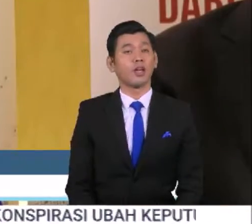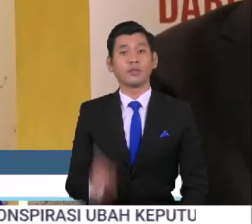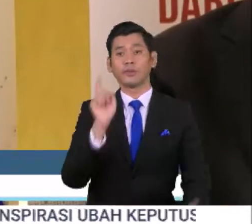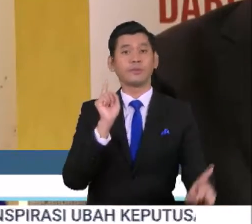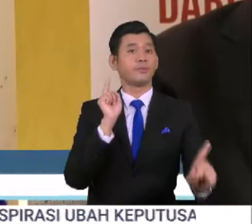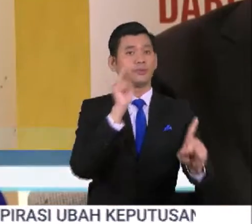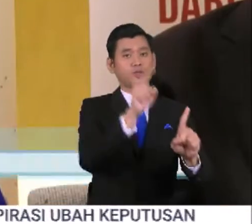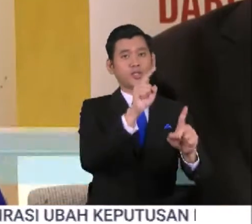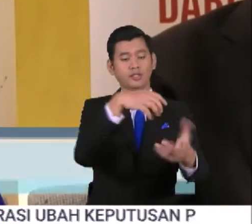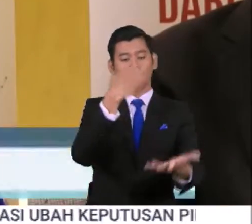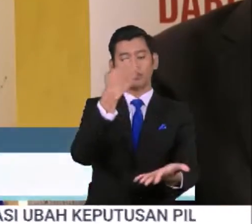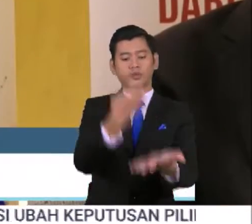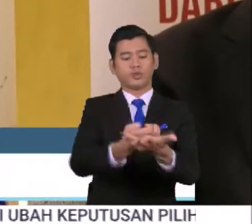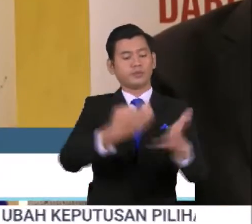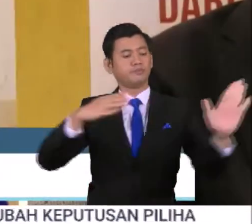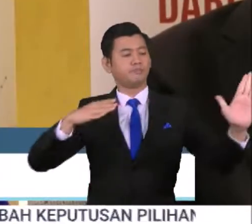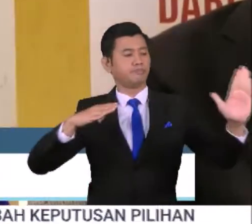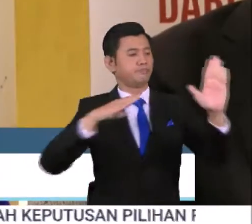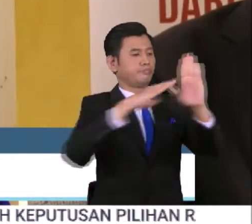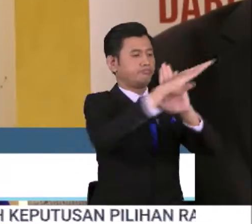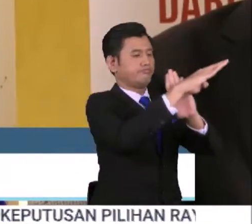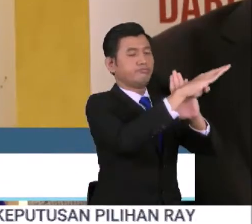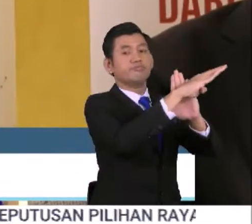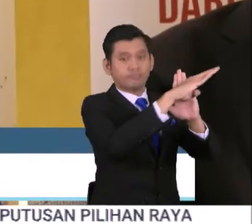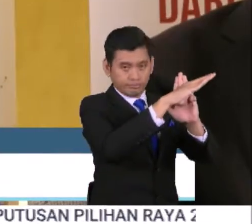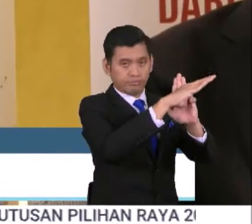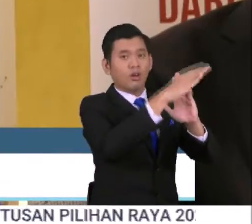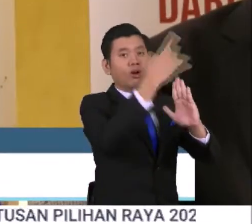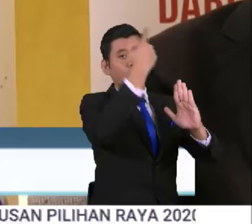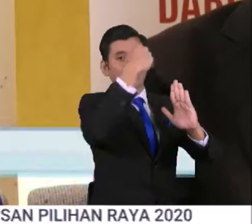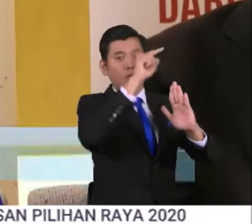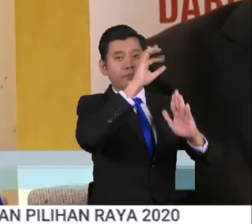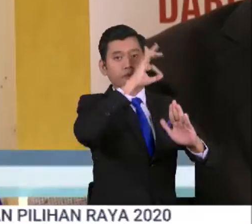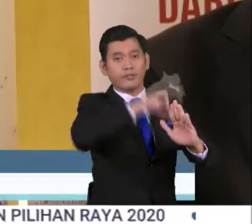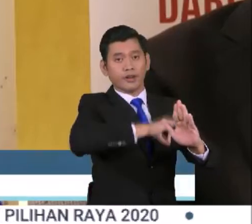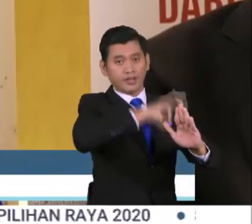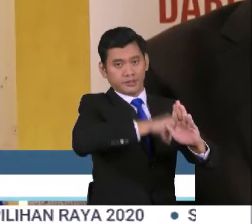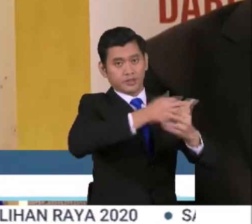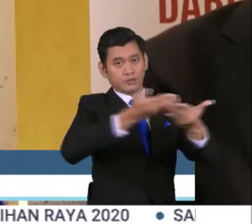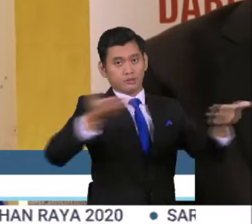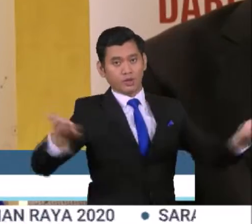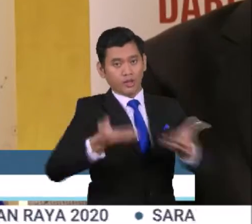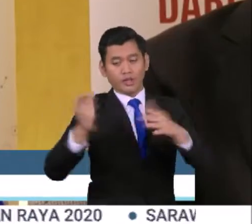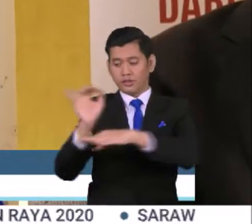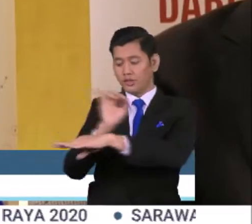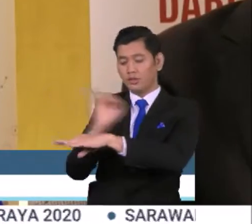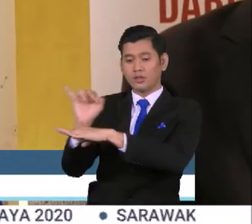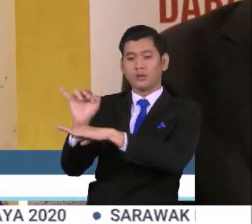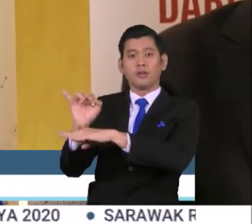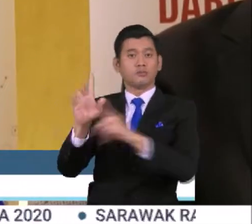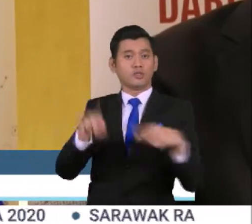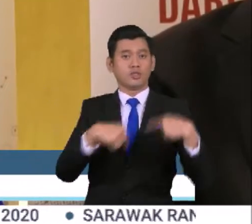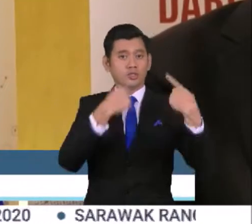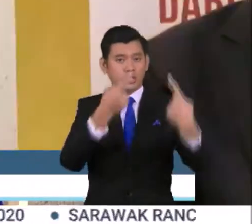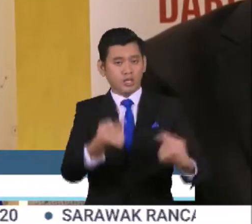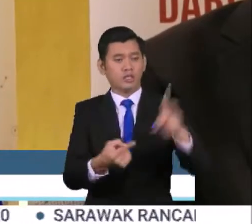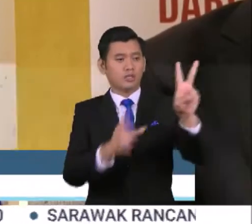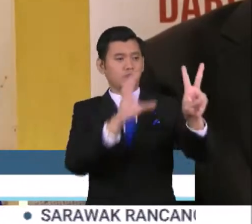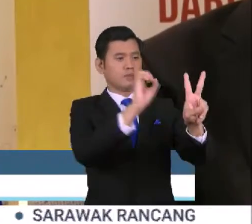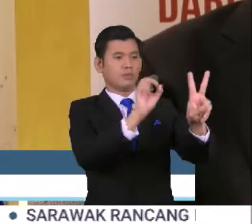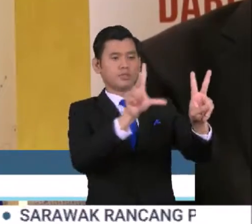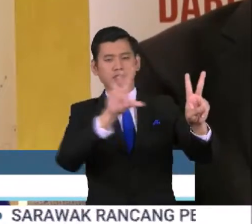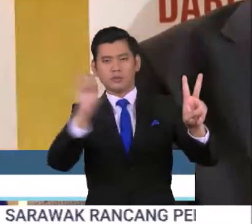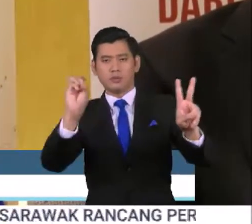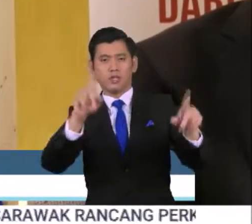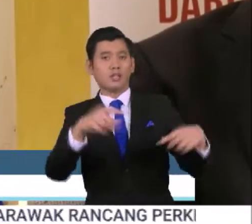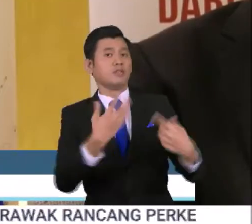Tujuan meningkatkan nilai tambah kasar ataupun gross value added industri kepada menjelang 2030 sebanyak